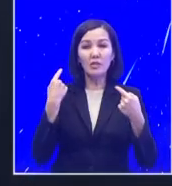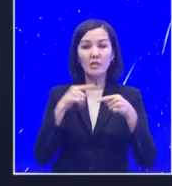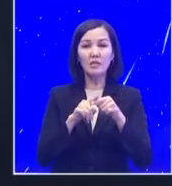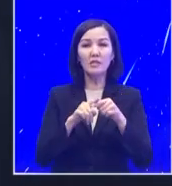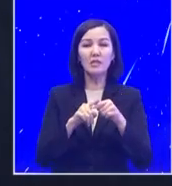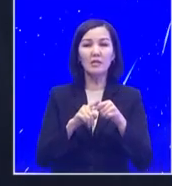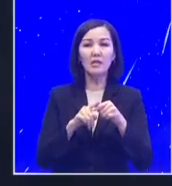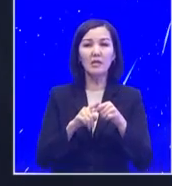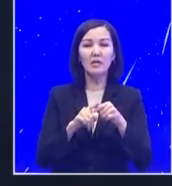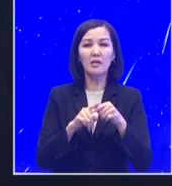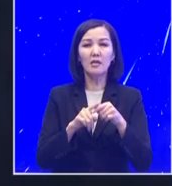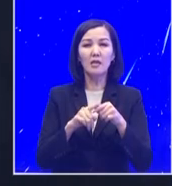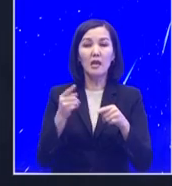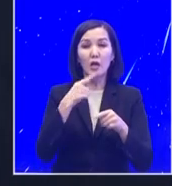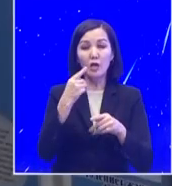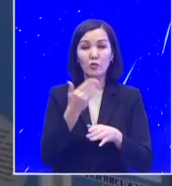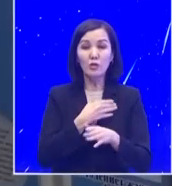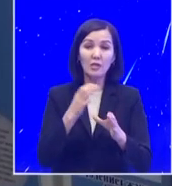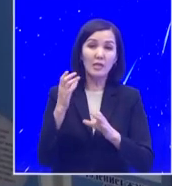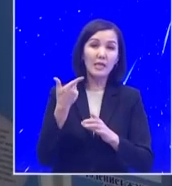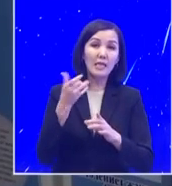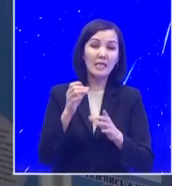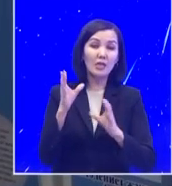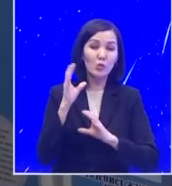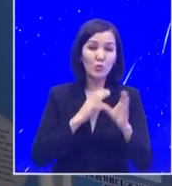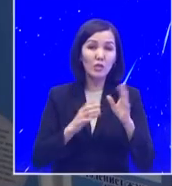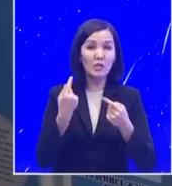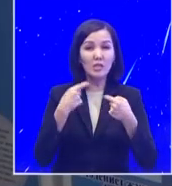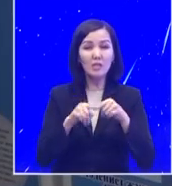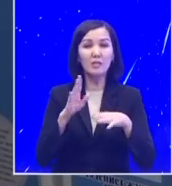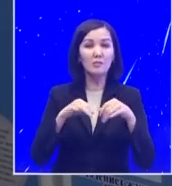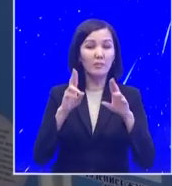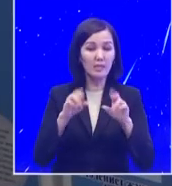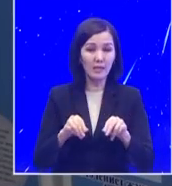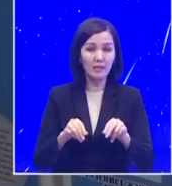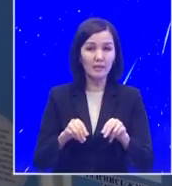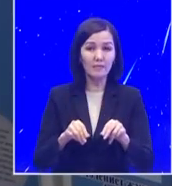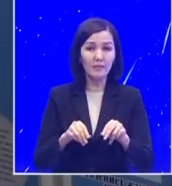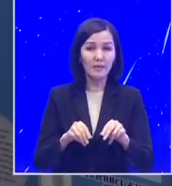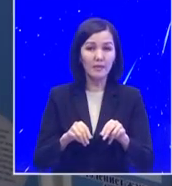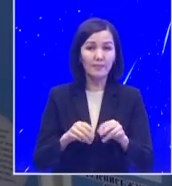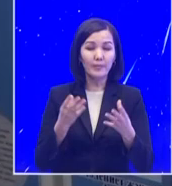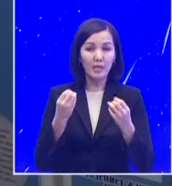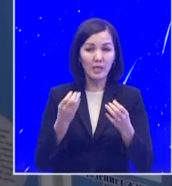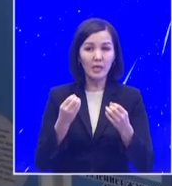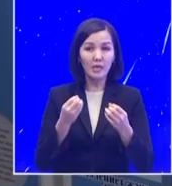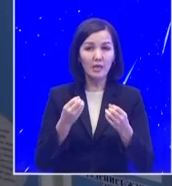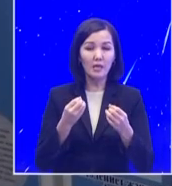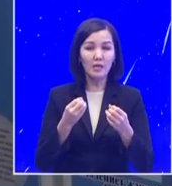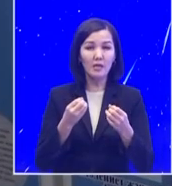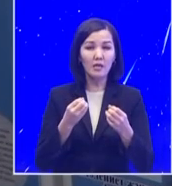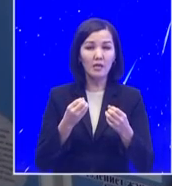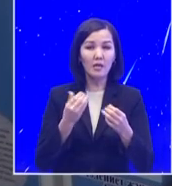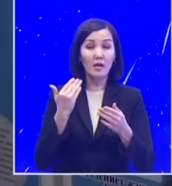прямом смысле, где студенты обучаются техническим дисциплинам. И в некотором смысле